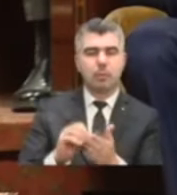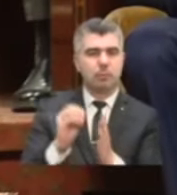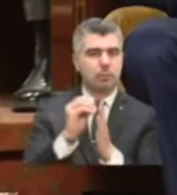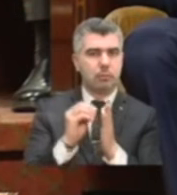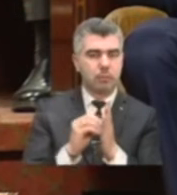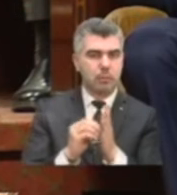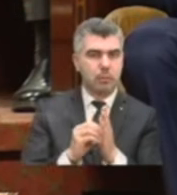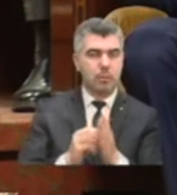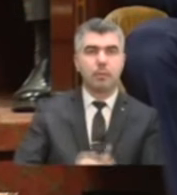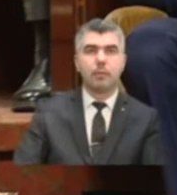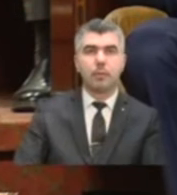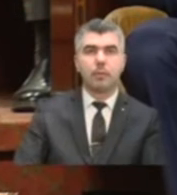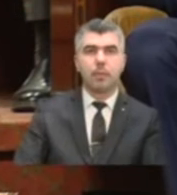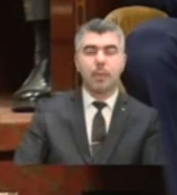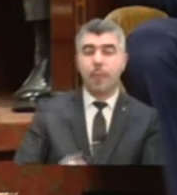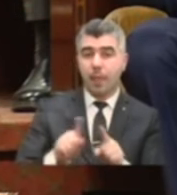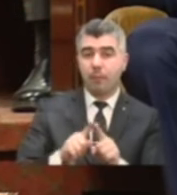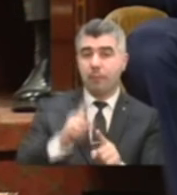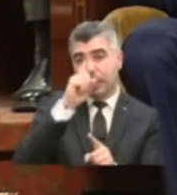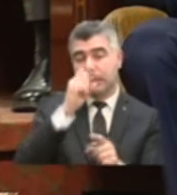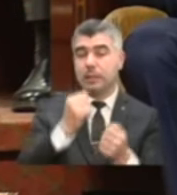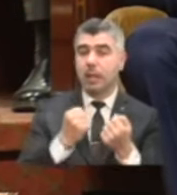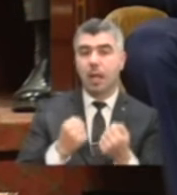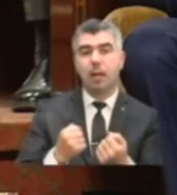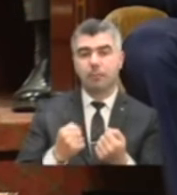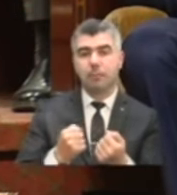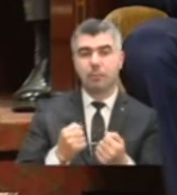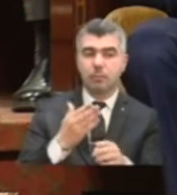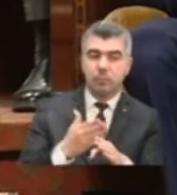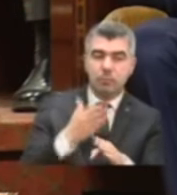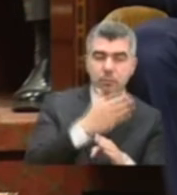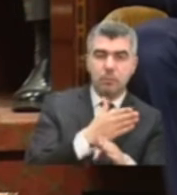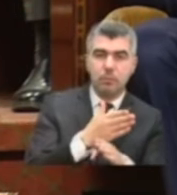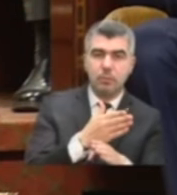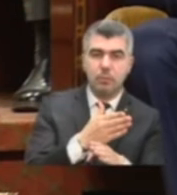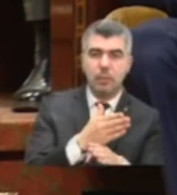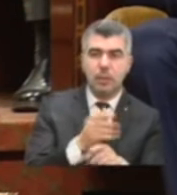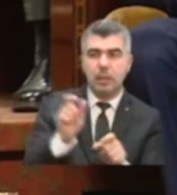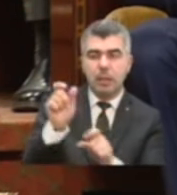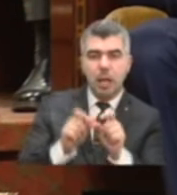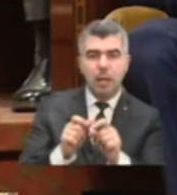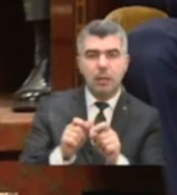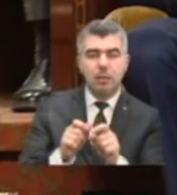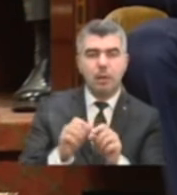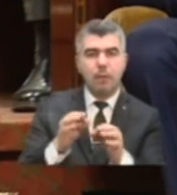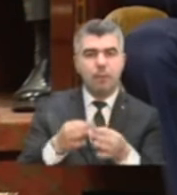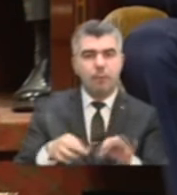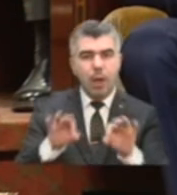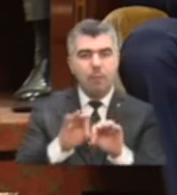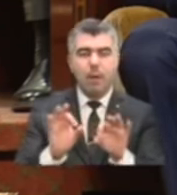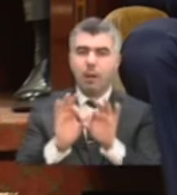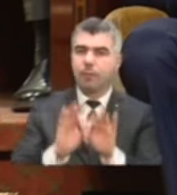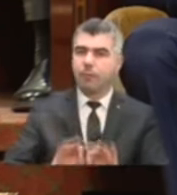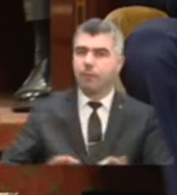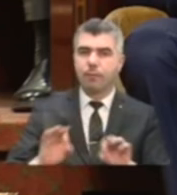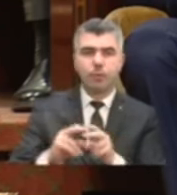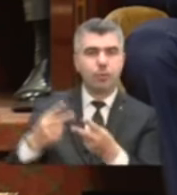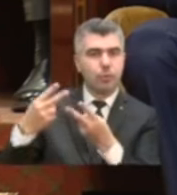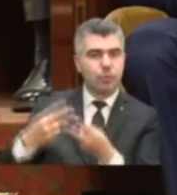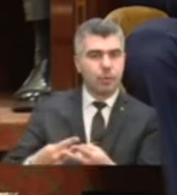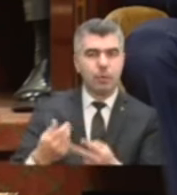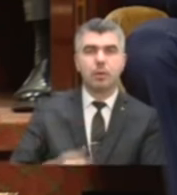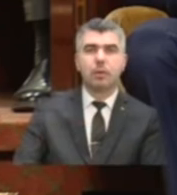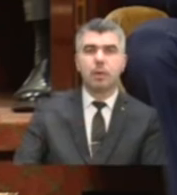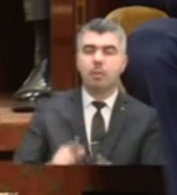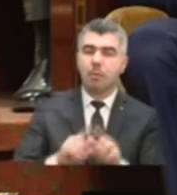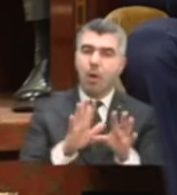فهذا الغلاء يثقل كواهلهم ويحرمهم من زياره لعائلتهم وزقائهم بالمغرب. لذا نجدد طلبنا السيد الوزير